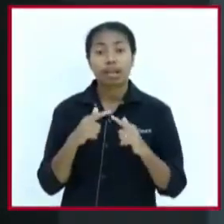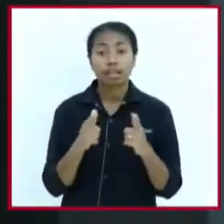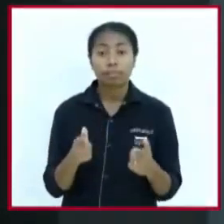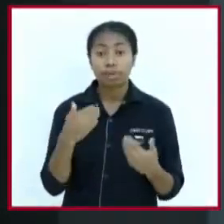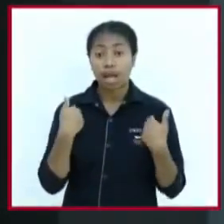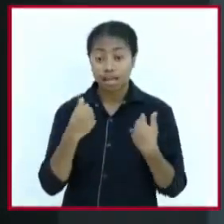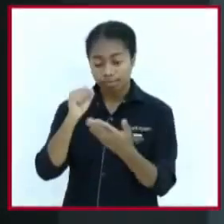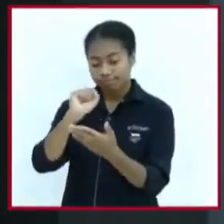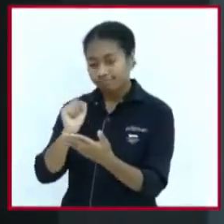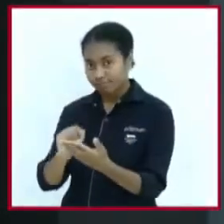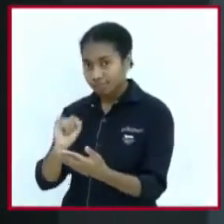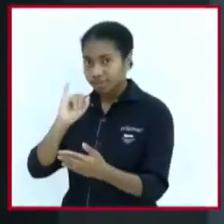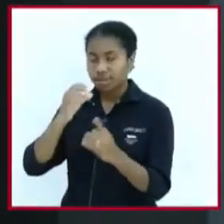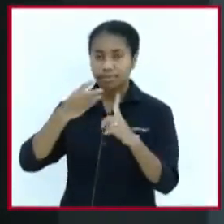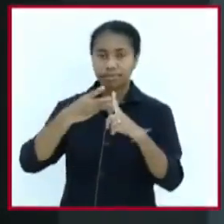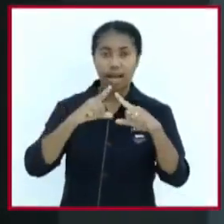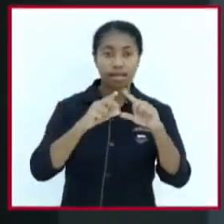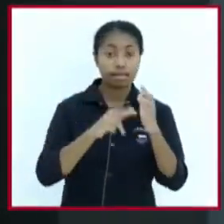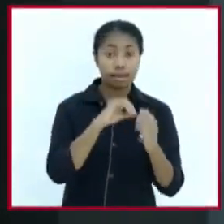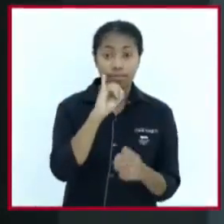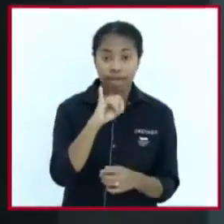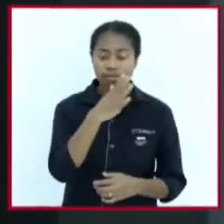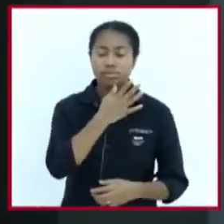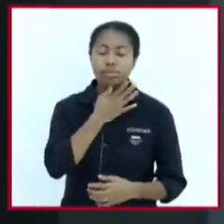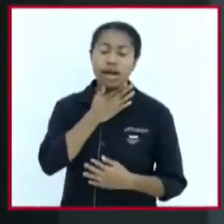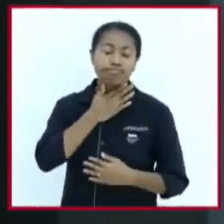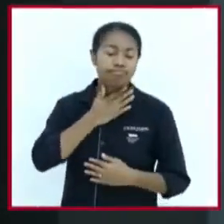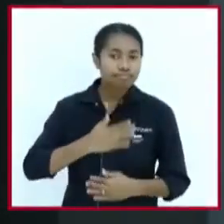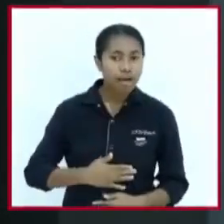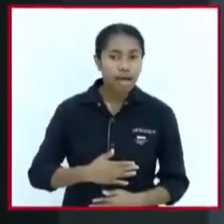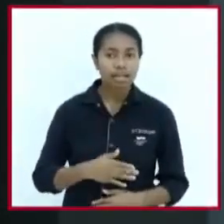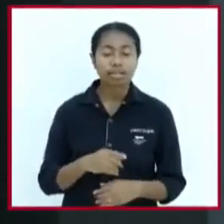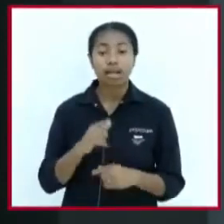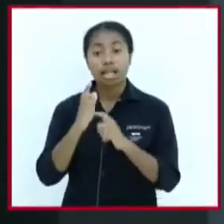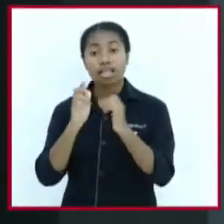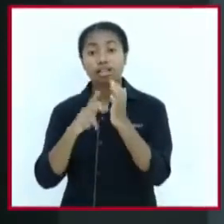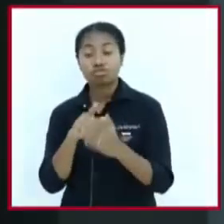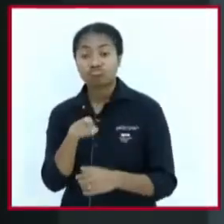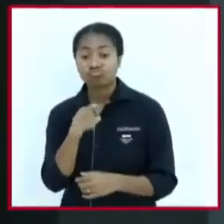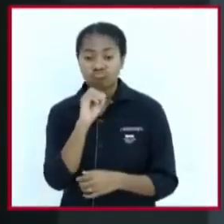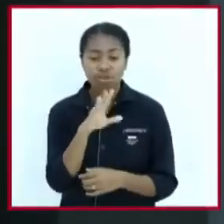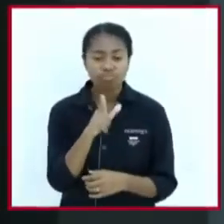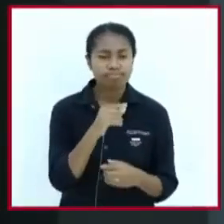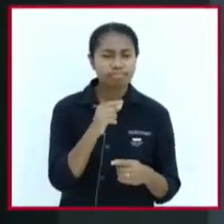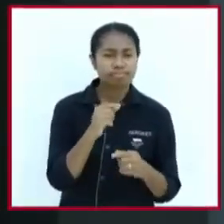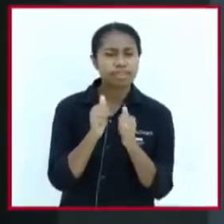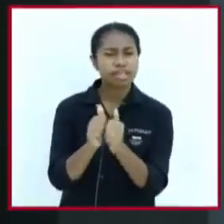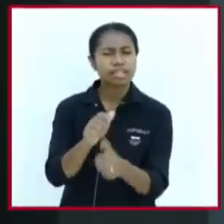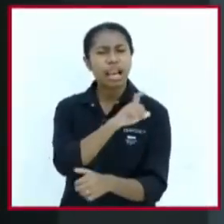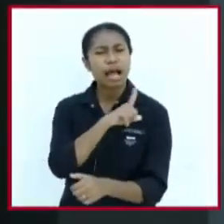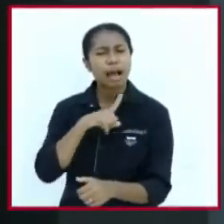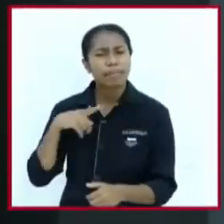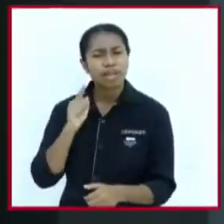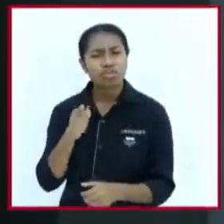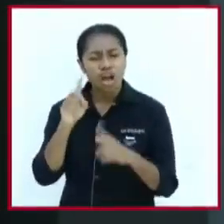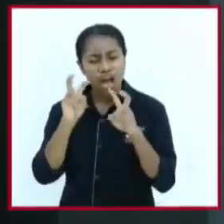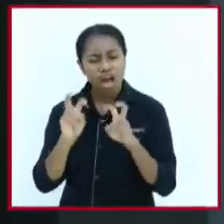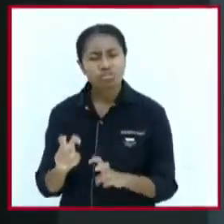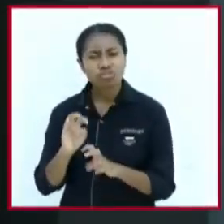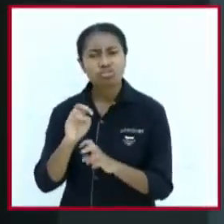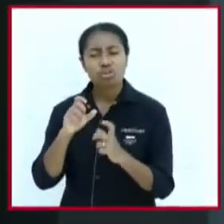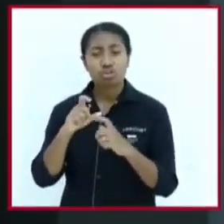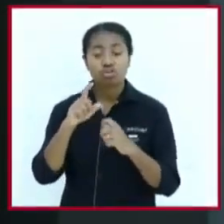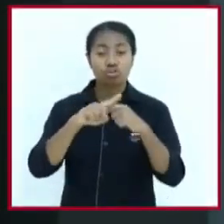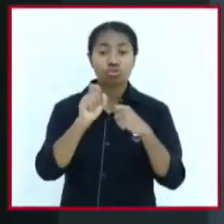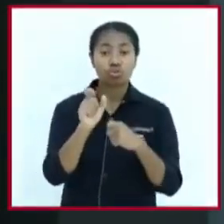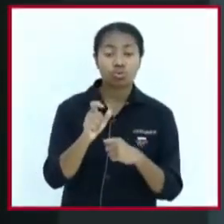bilang begini sabar Yesus memang di dalam Perjanjian Lama Imam tuh harus suku Lewi imam besar